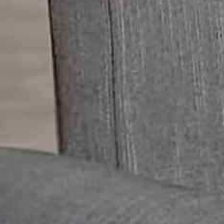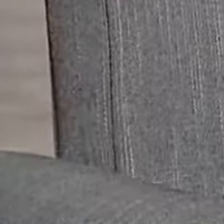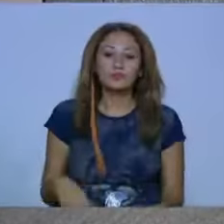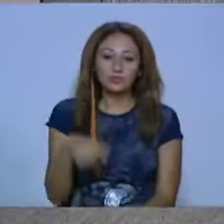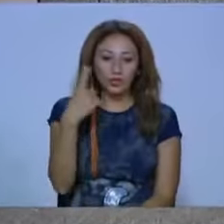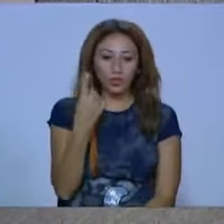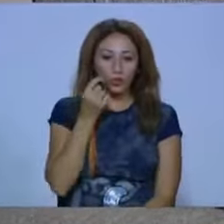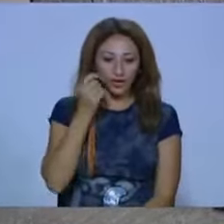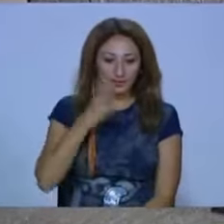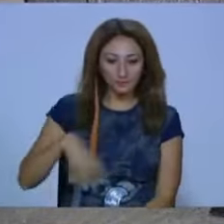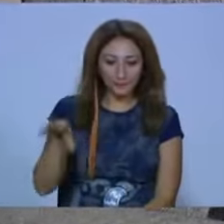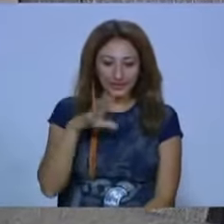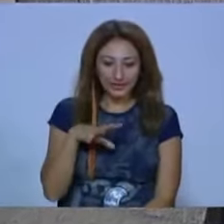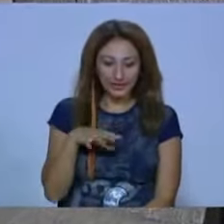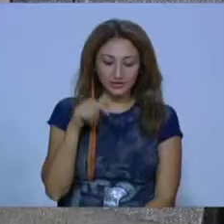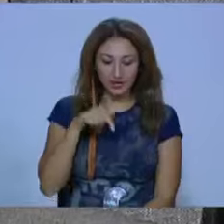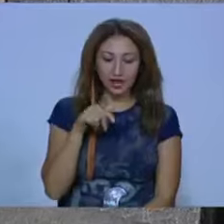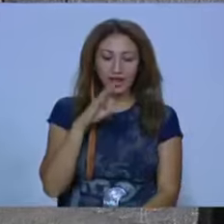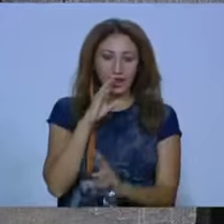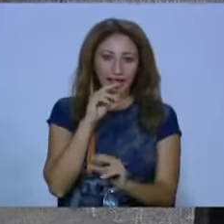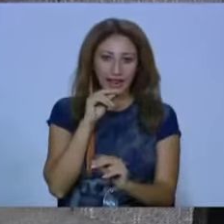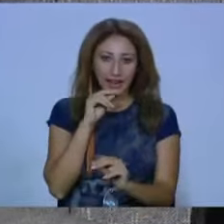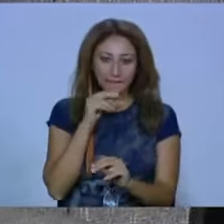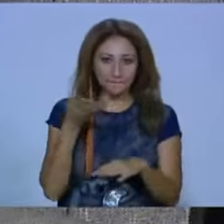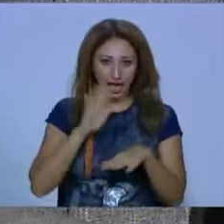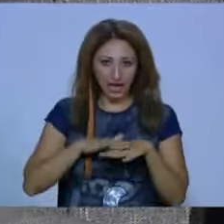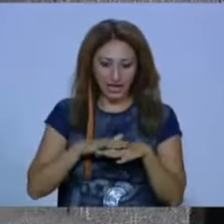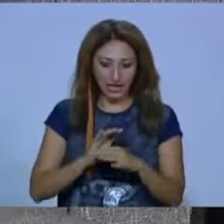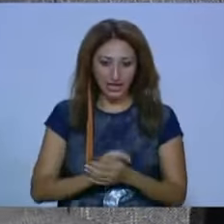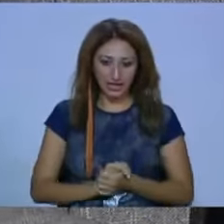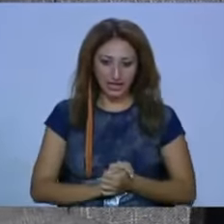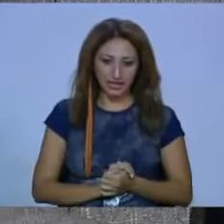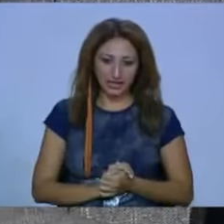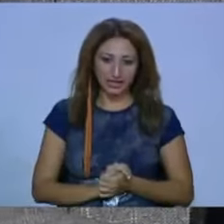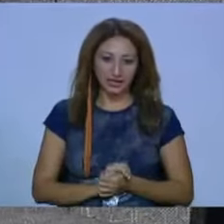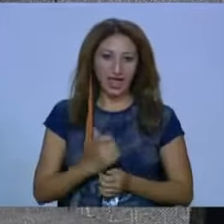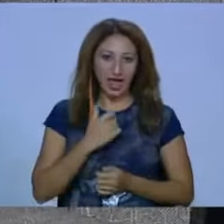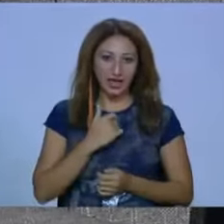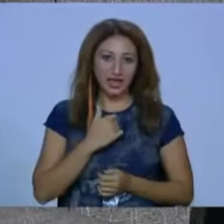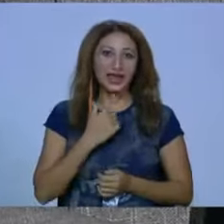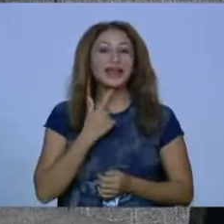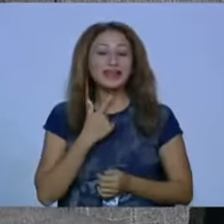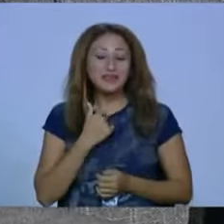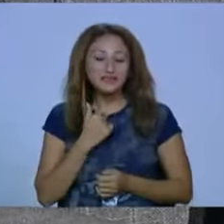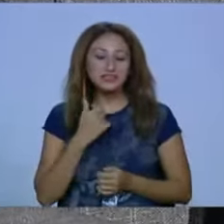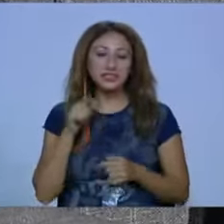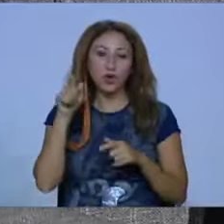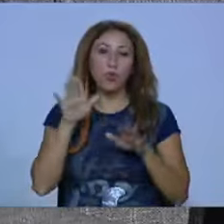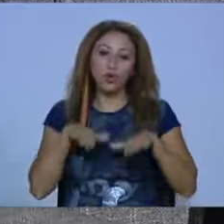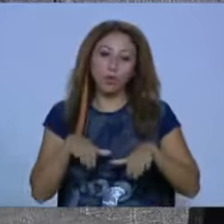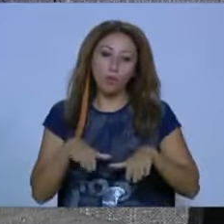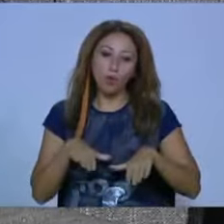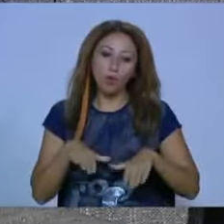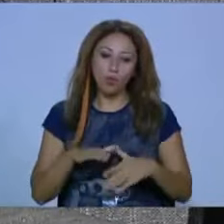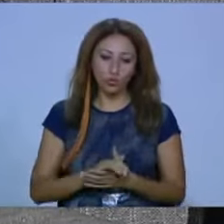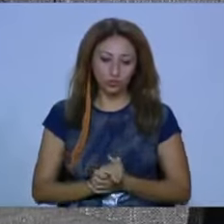واحد من الناس النهاردة اللي هتكلم عنه واللي كنت أتمنى أن هو نفسه يكون موجود